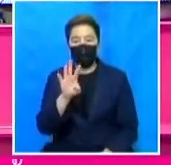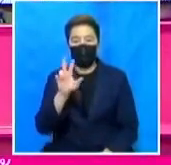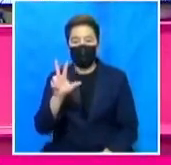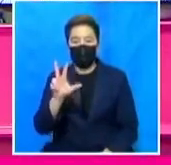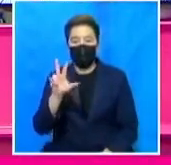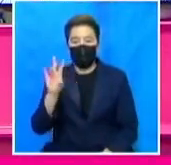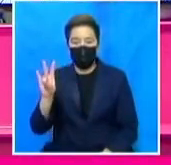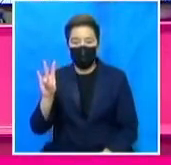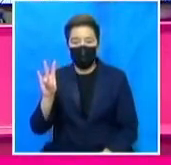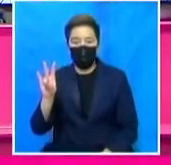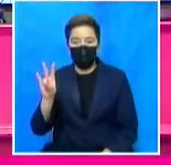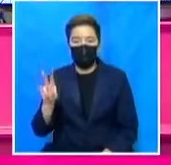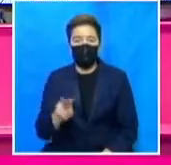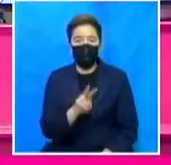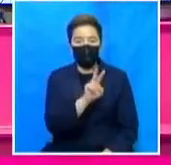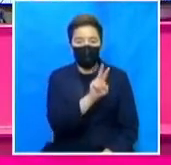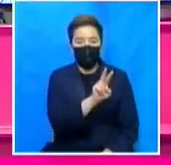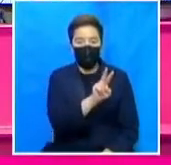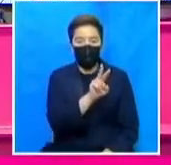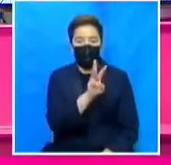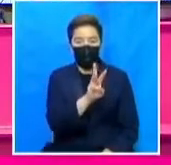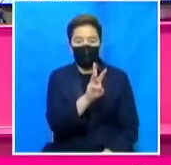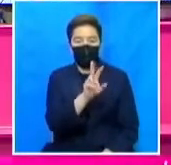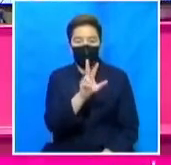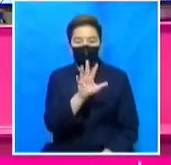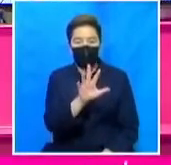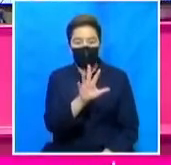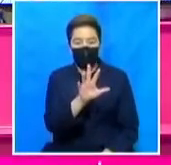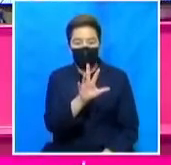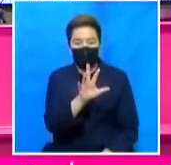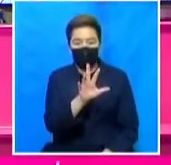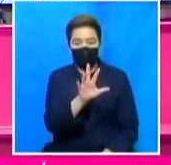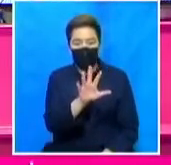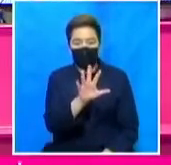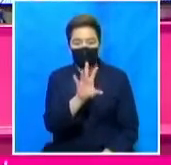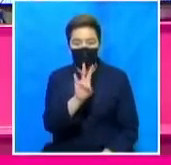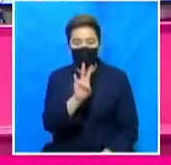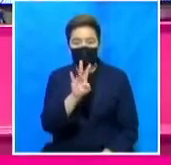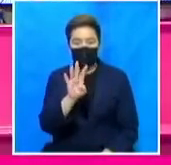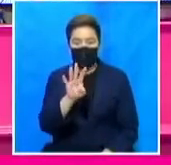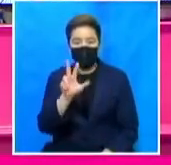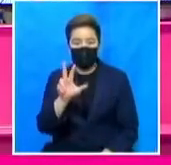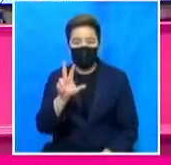7 2 6 5 7 4 3 7